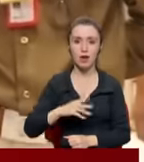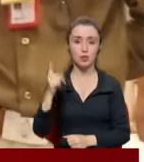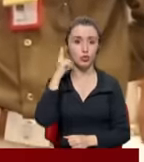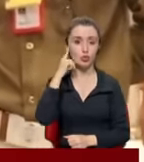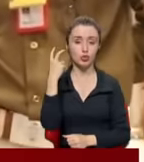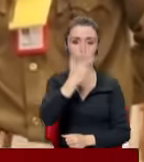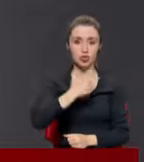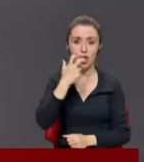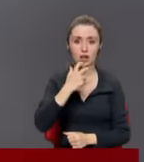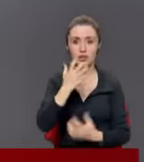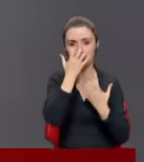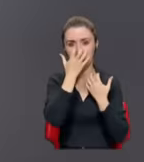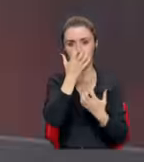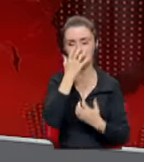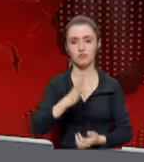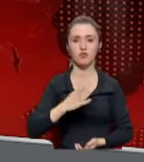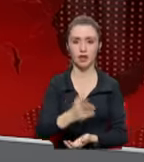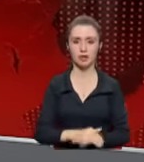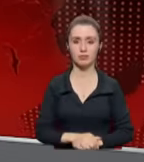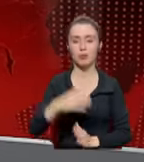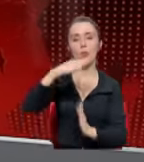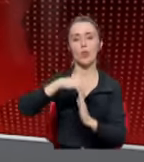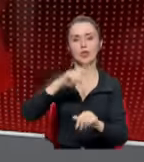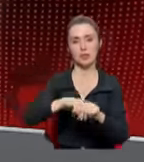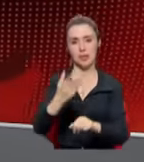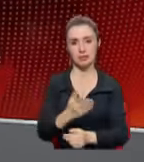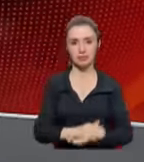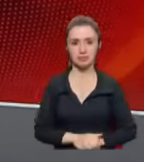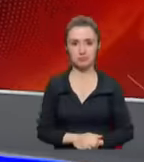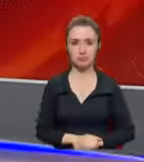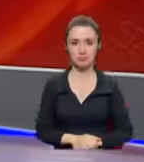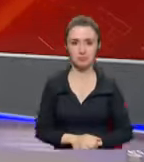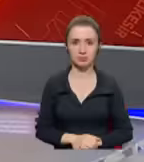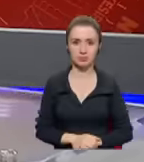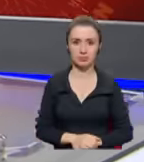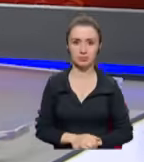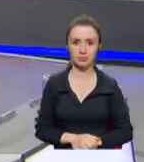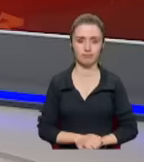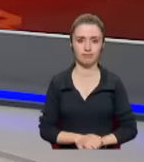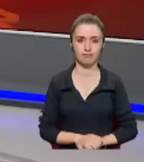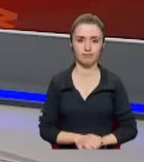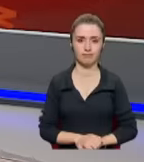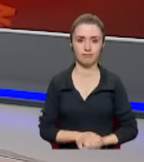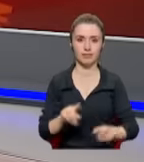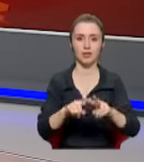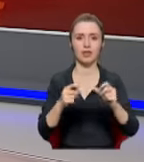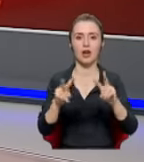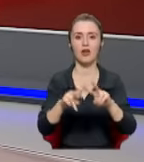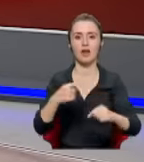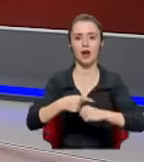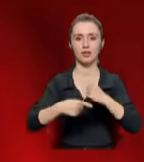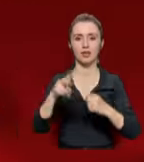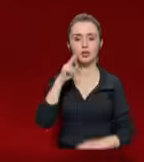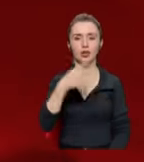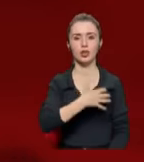şarkıcıya ilgi büyüktü Şimdi ara zamanı Efendim na hafta